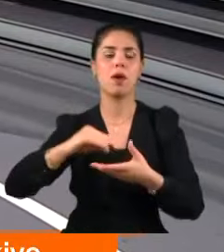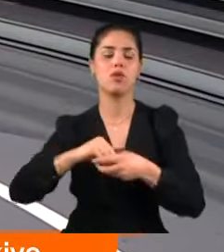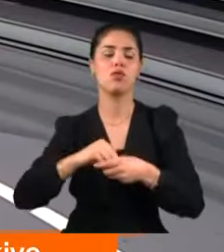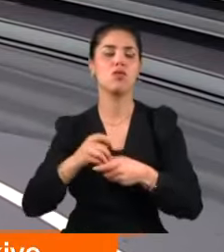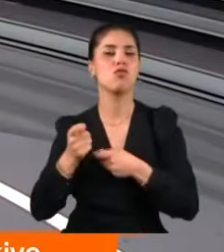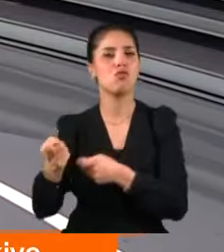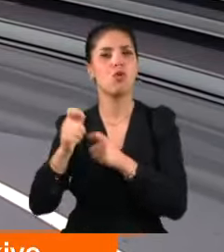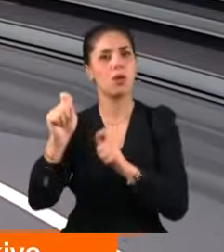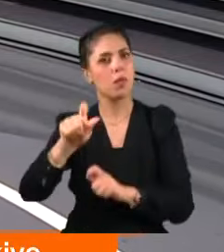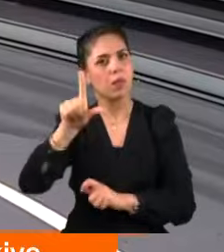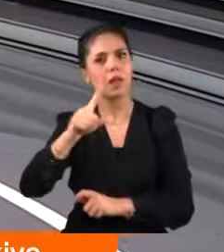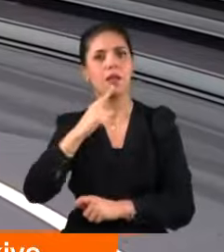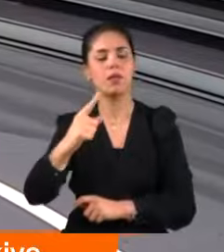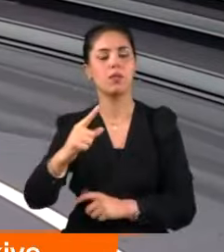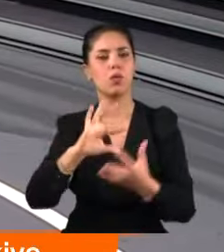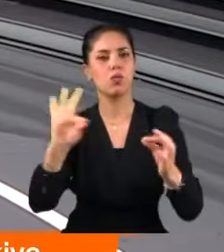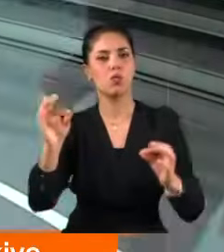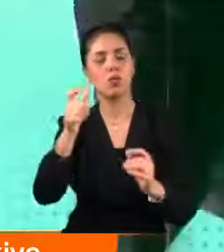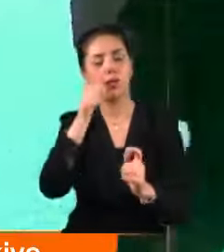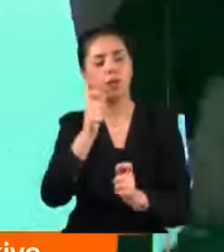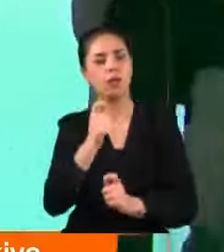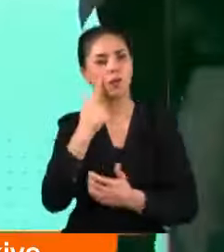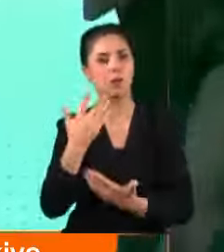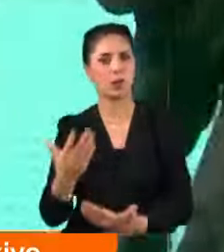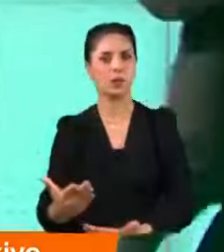dedi işte öne çıkan sözleri